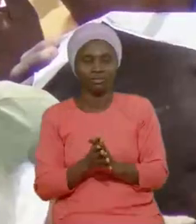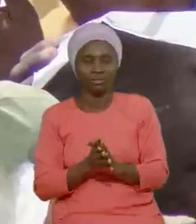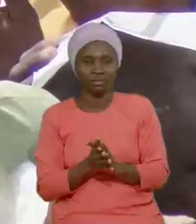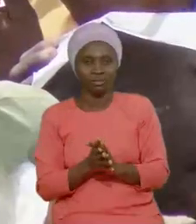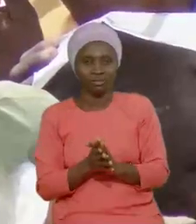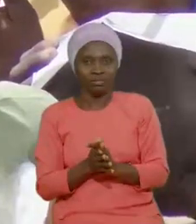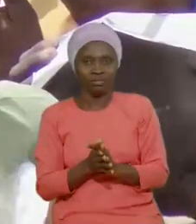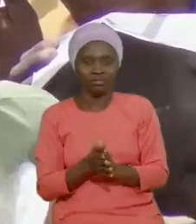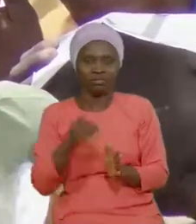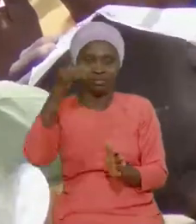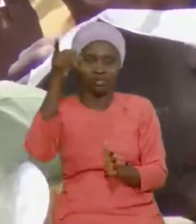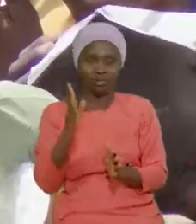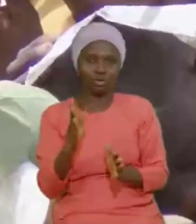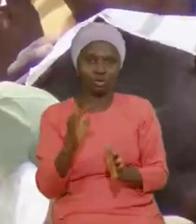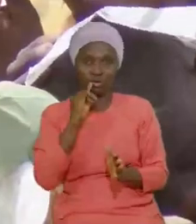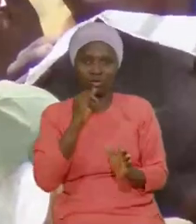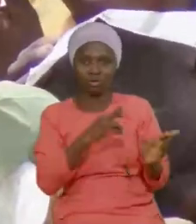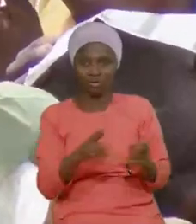prends. God is ready to change you now.